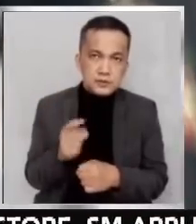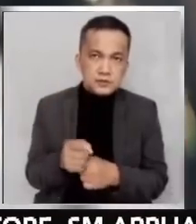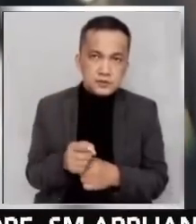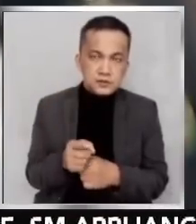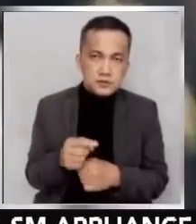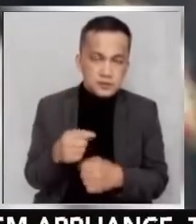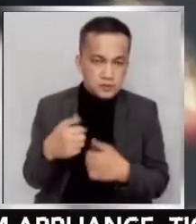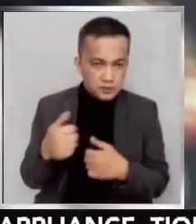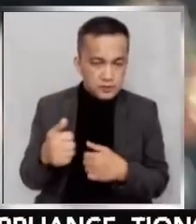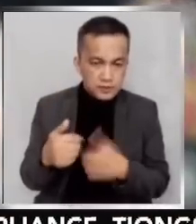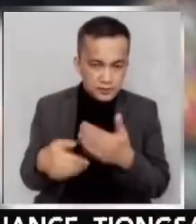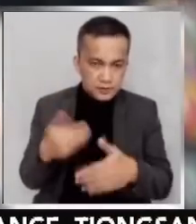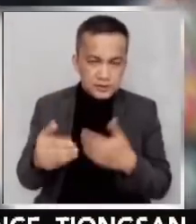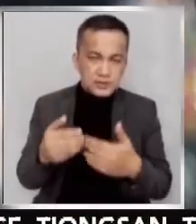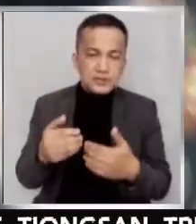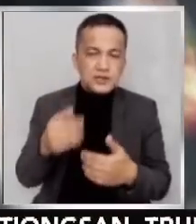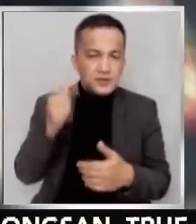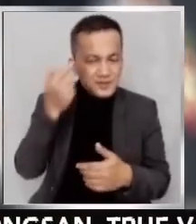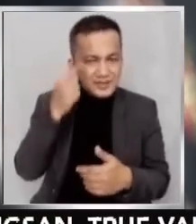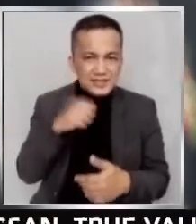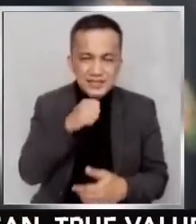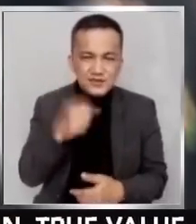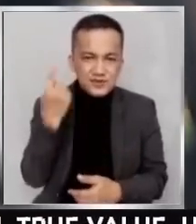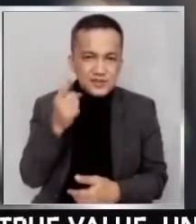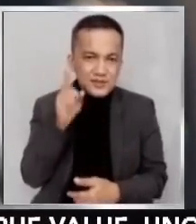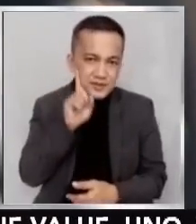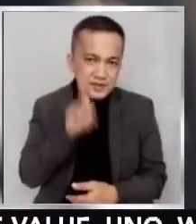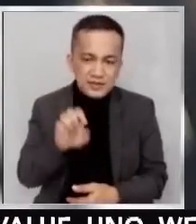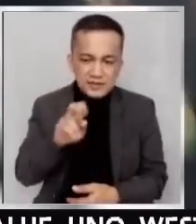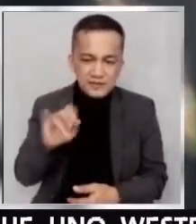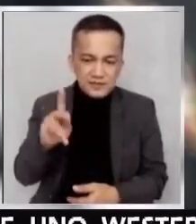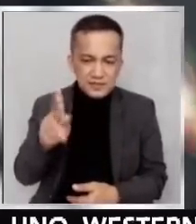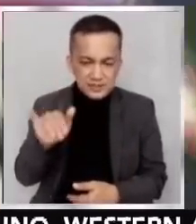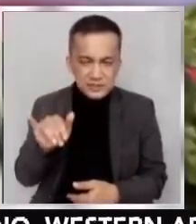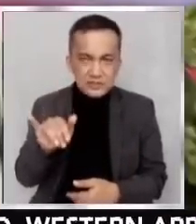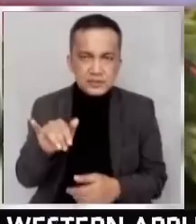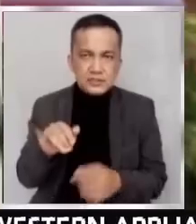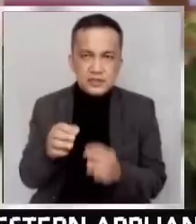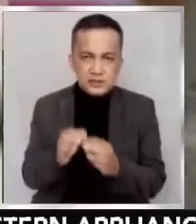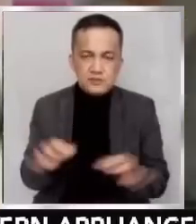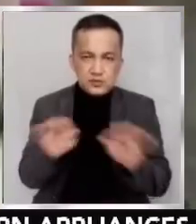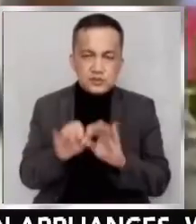po efficiency yung inyong iniisip, social justice din po.